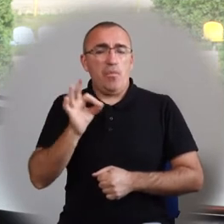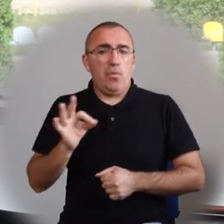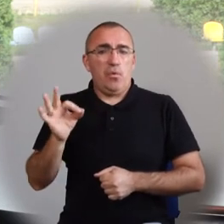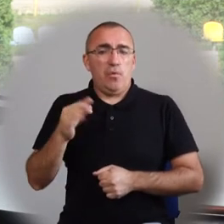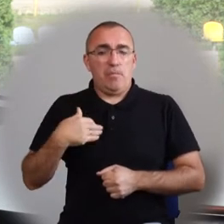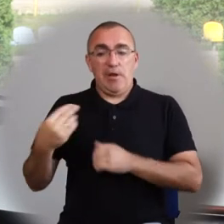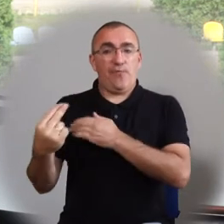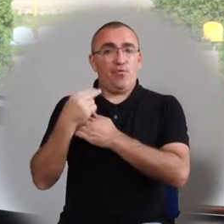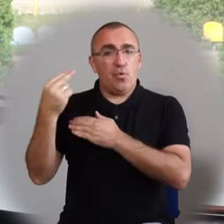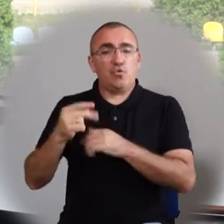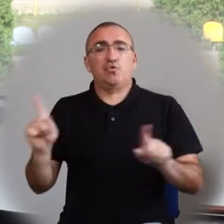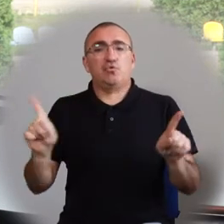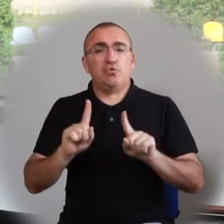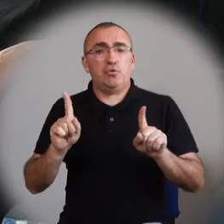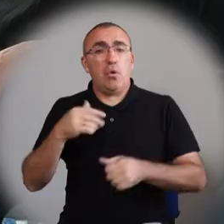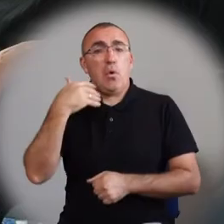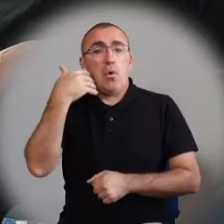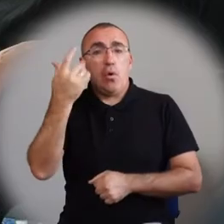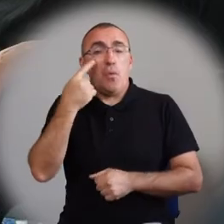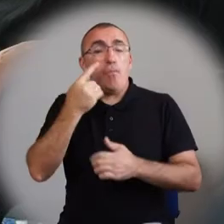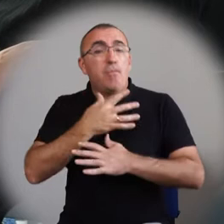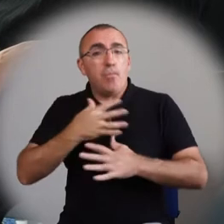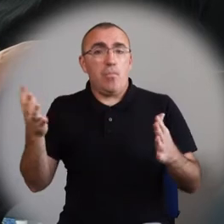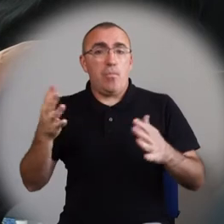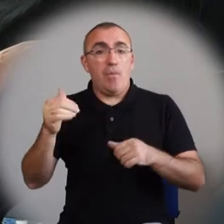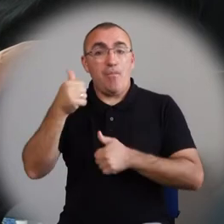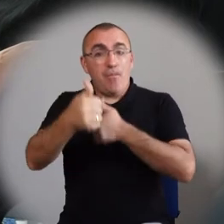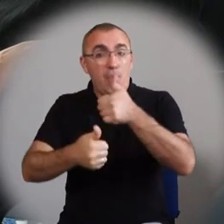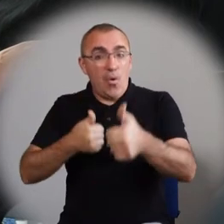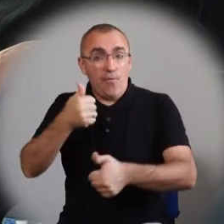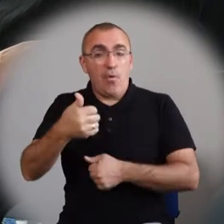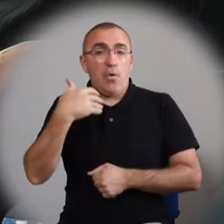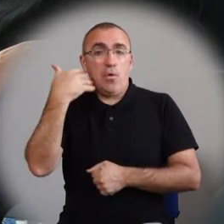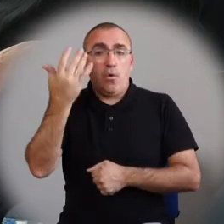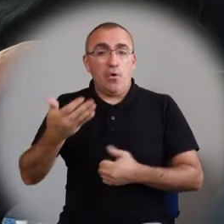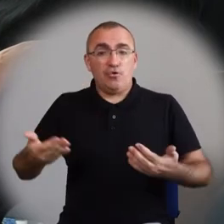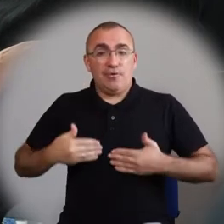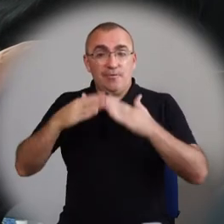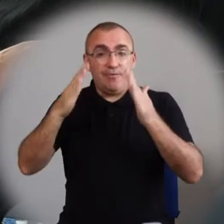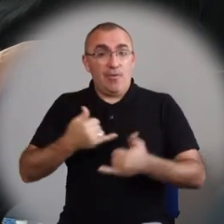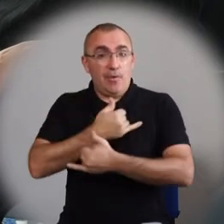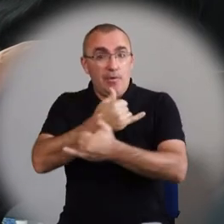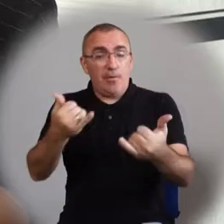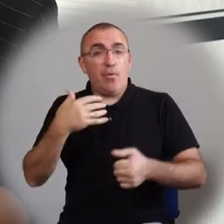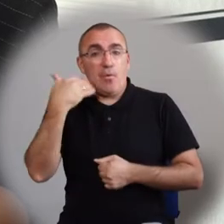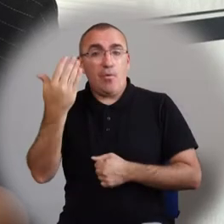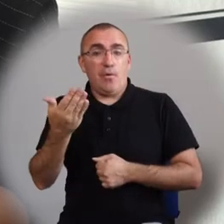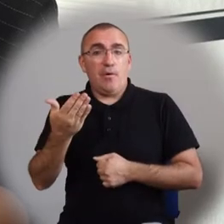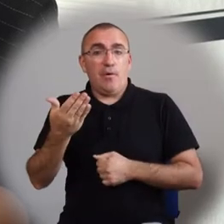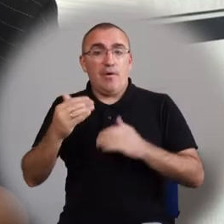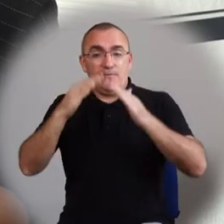мене вчили, що коли найбільша похвала – це коли житлово-комунальному господарству, коли